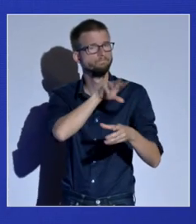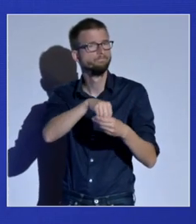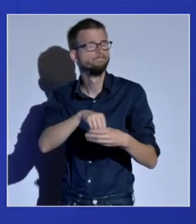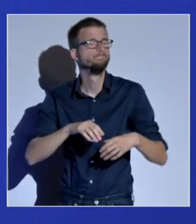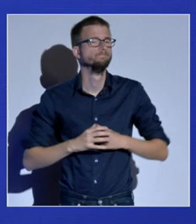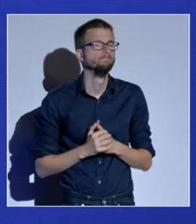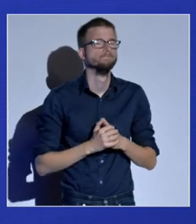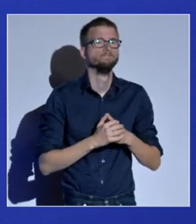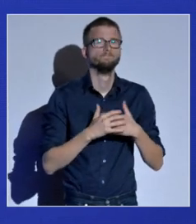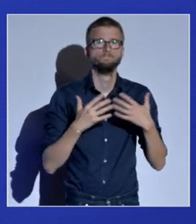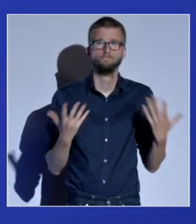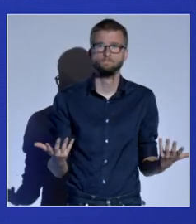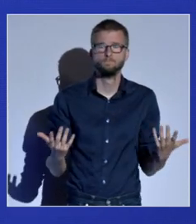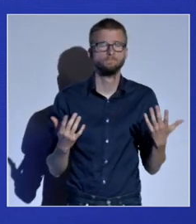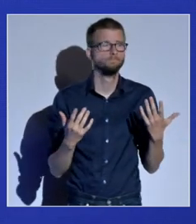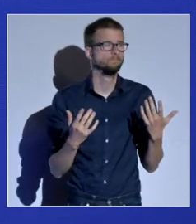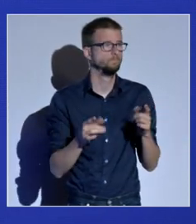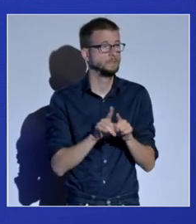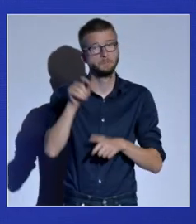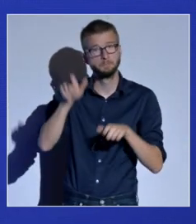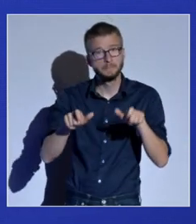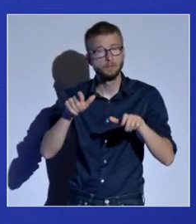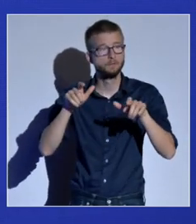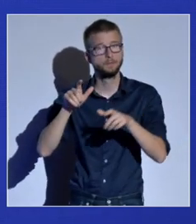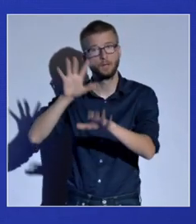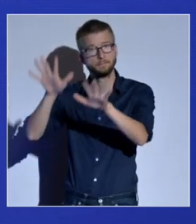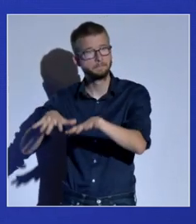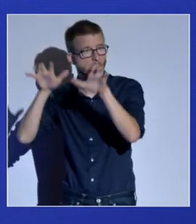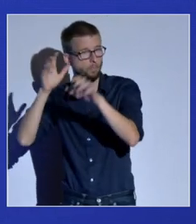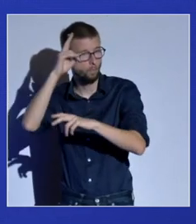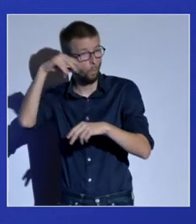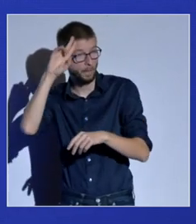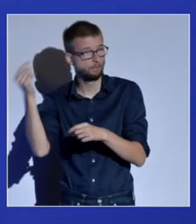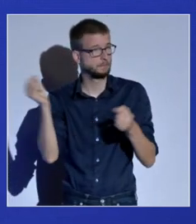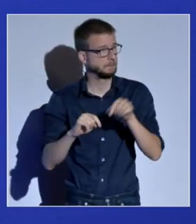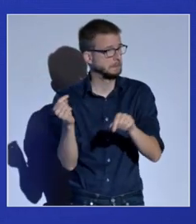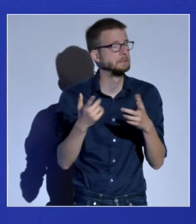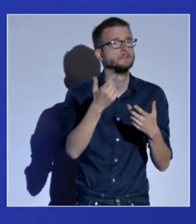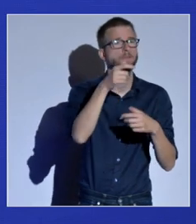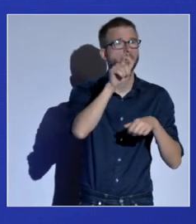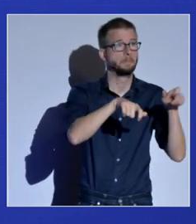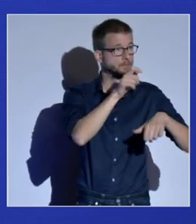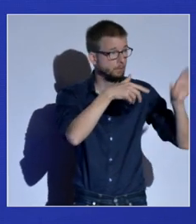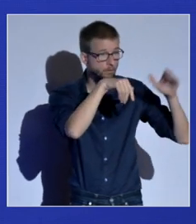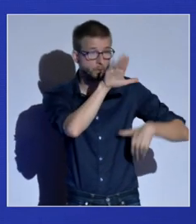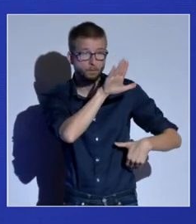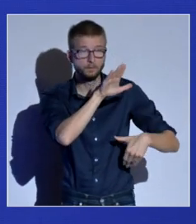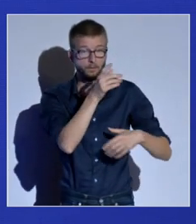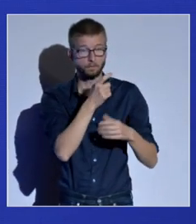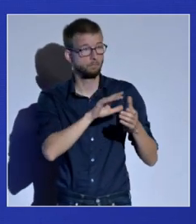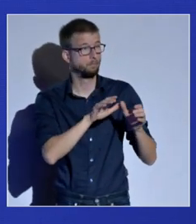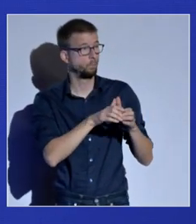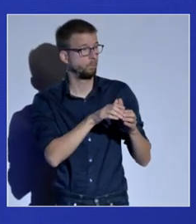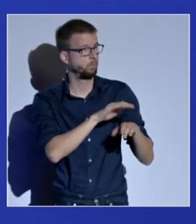Parce qu'il y avait nos parlementaires européens, parce qu'il y avait nos candidats,